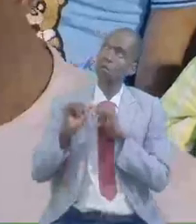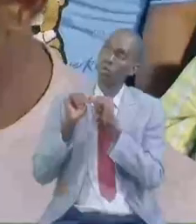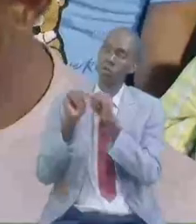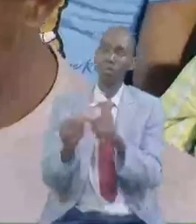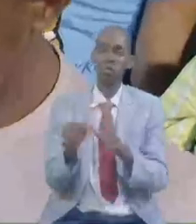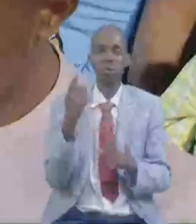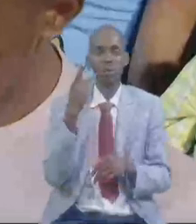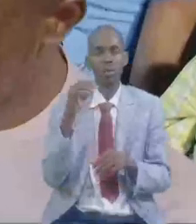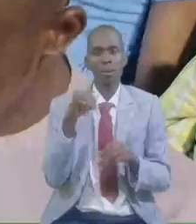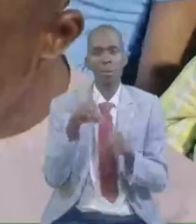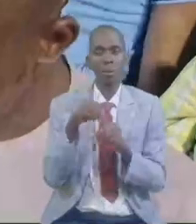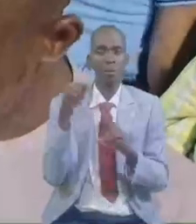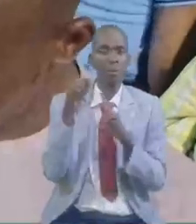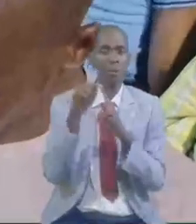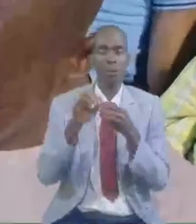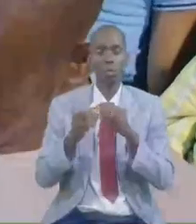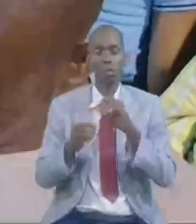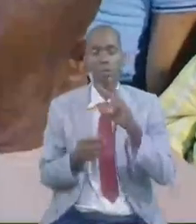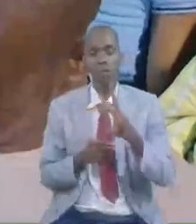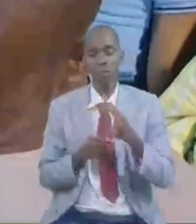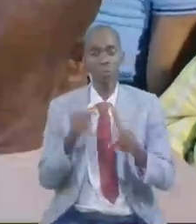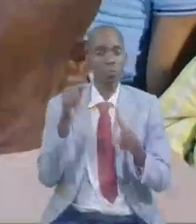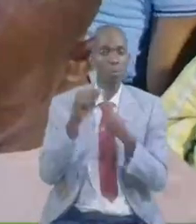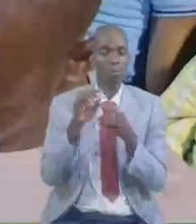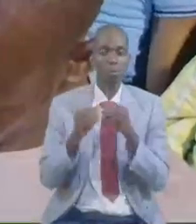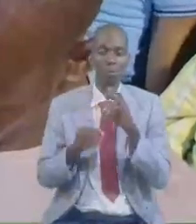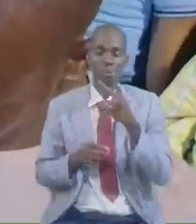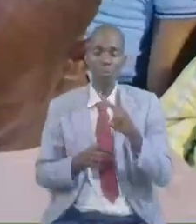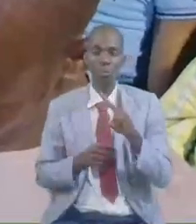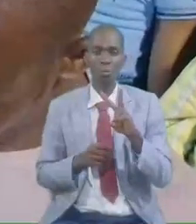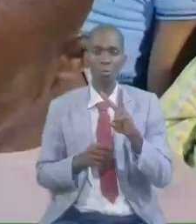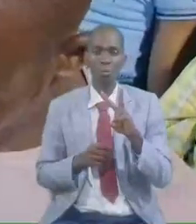permanente. Deuxième point maintenant. Deuxième point.